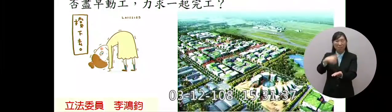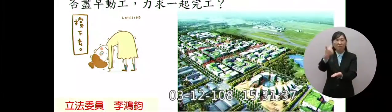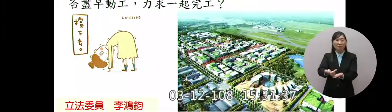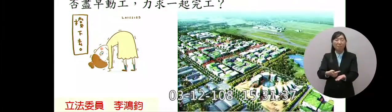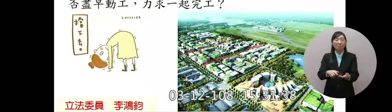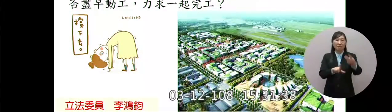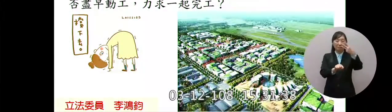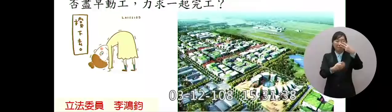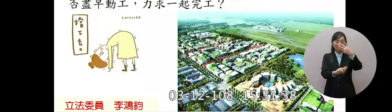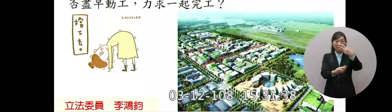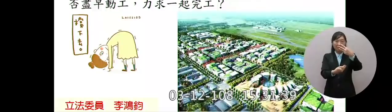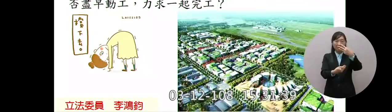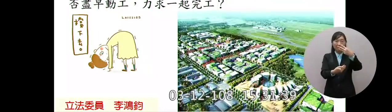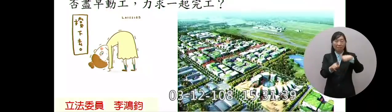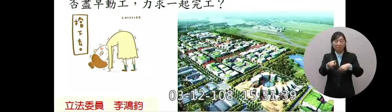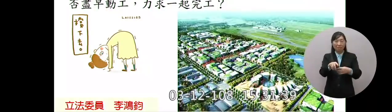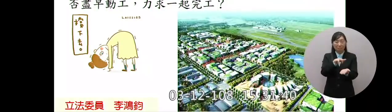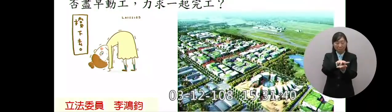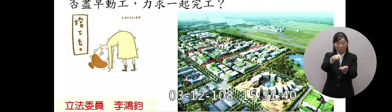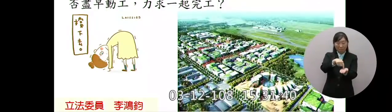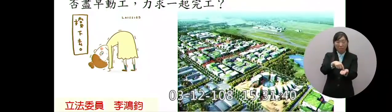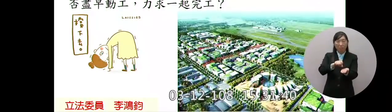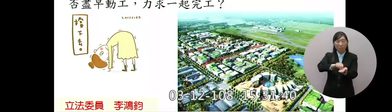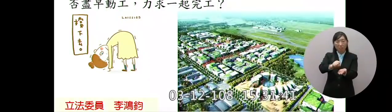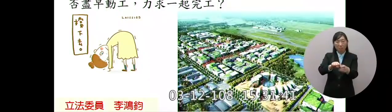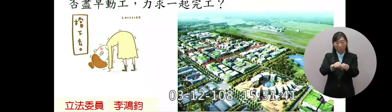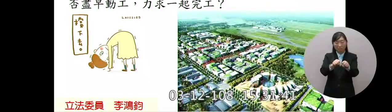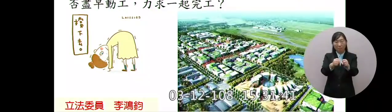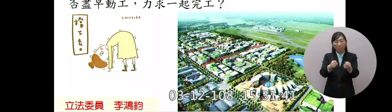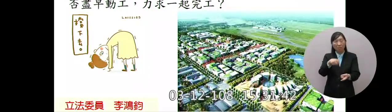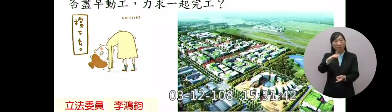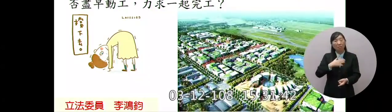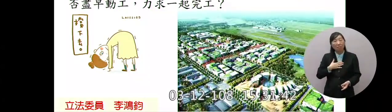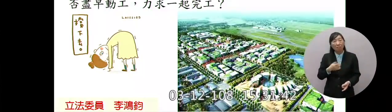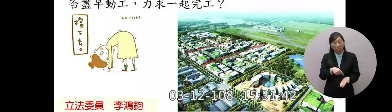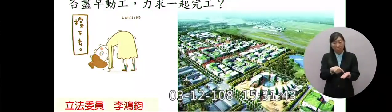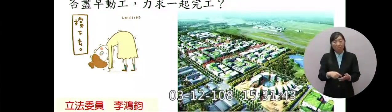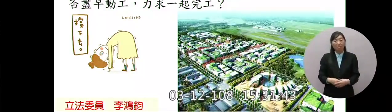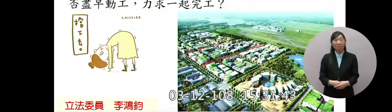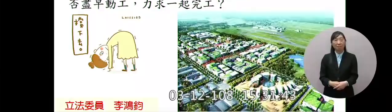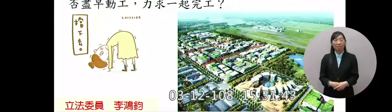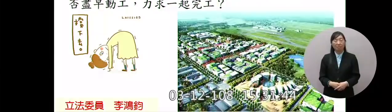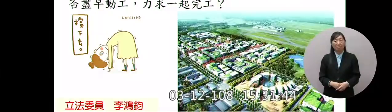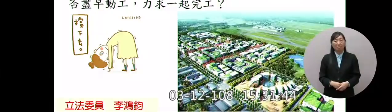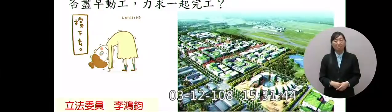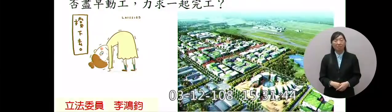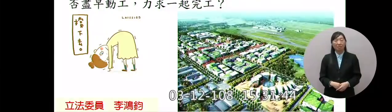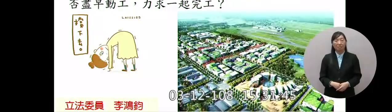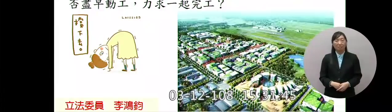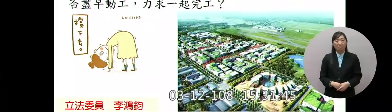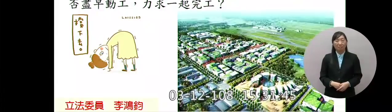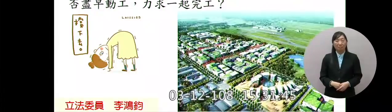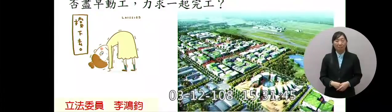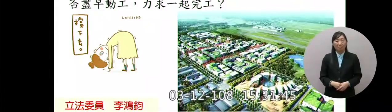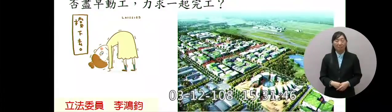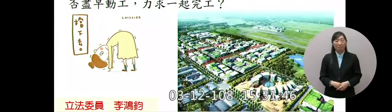看3月9号。我们看到我们跑道又出了破洞的问题，保定这里在吗？哈， 是在。我们昨天还请次长特别